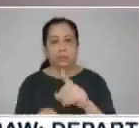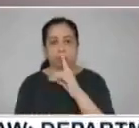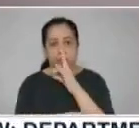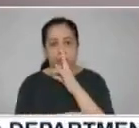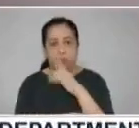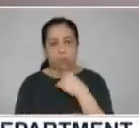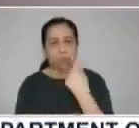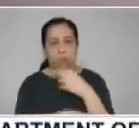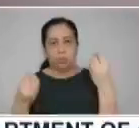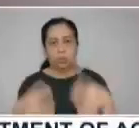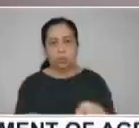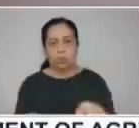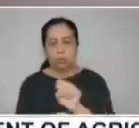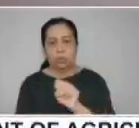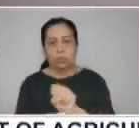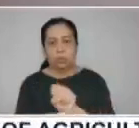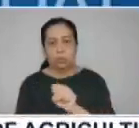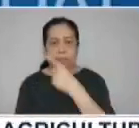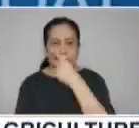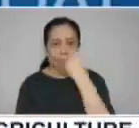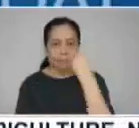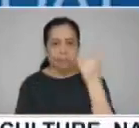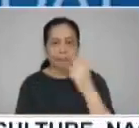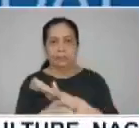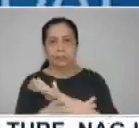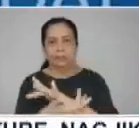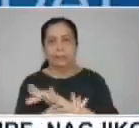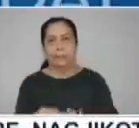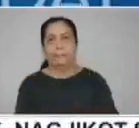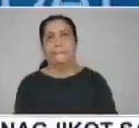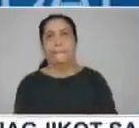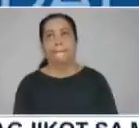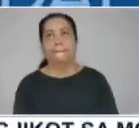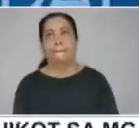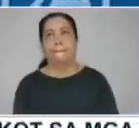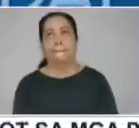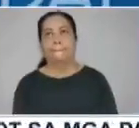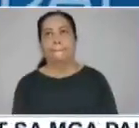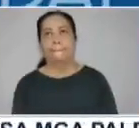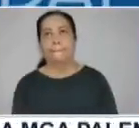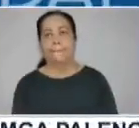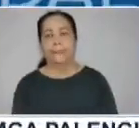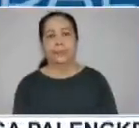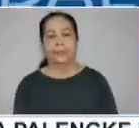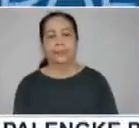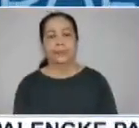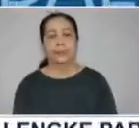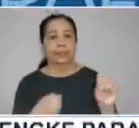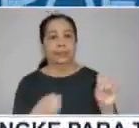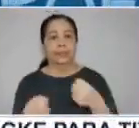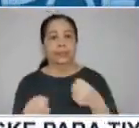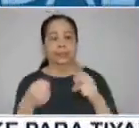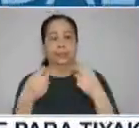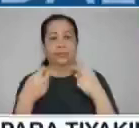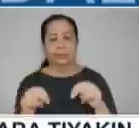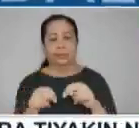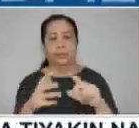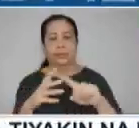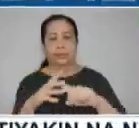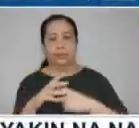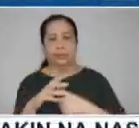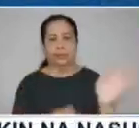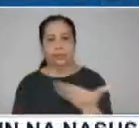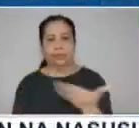ito natuloy dahil sa kanyang commitment noon sa ikalawa niyang Grade A competition. Dagdag pa ni Cuarto, dahil sa dami ng